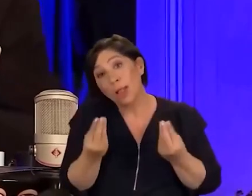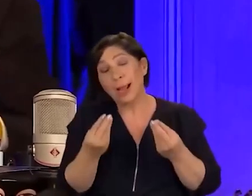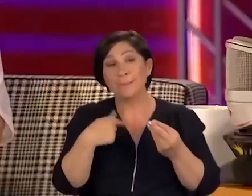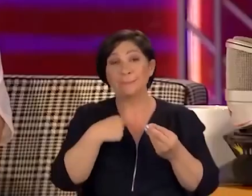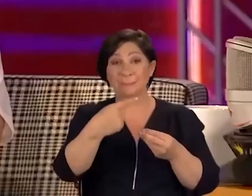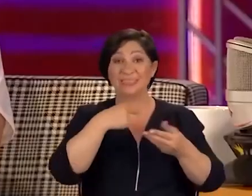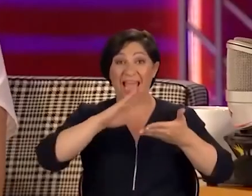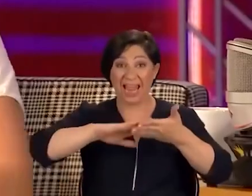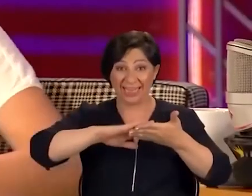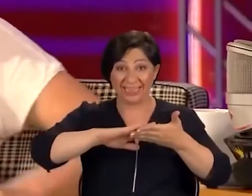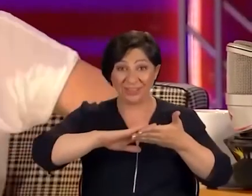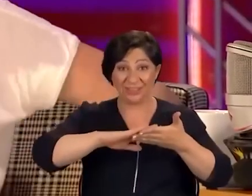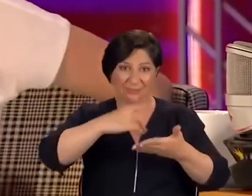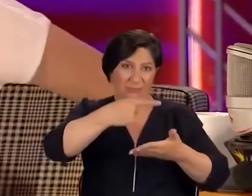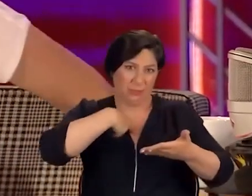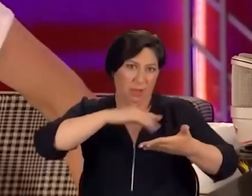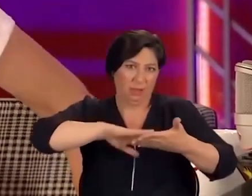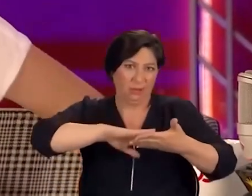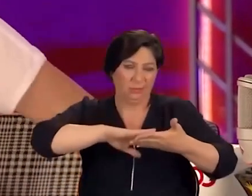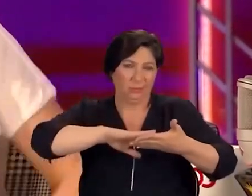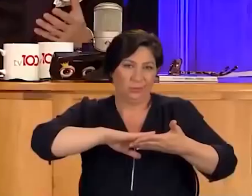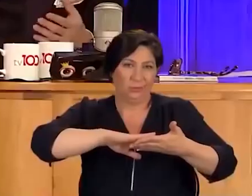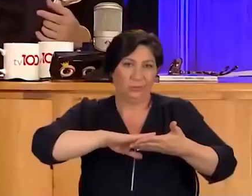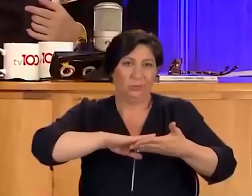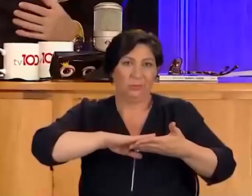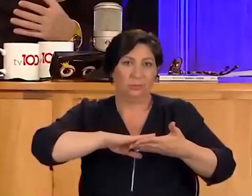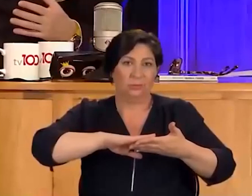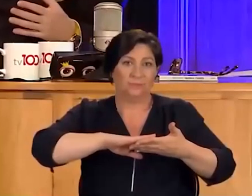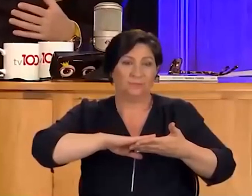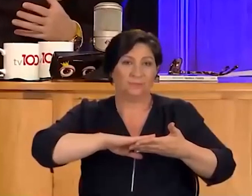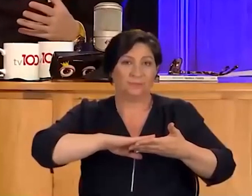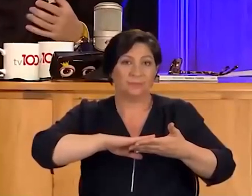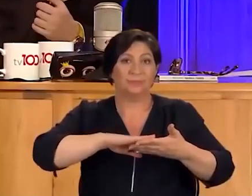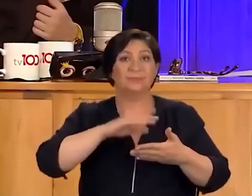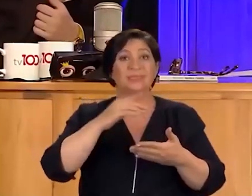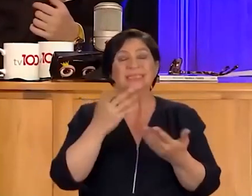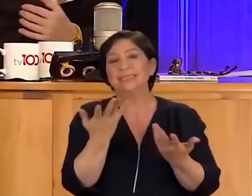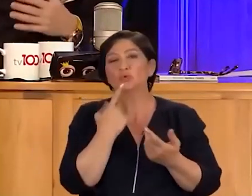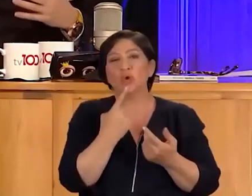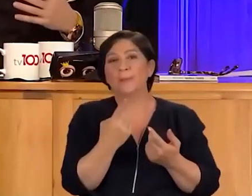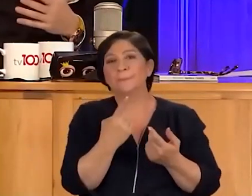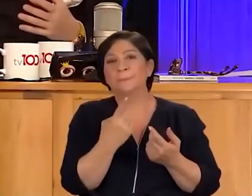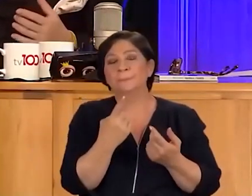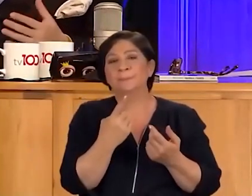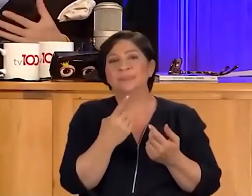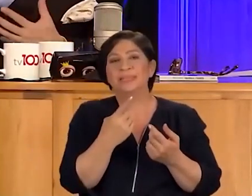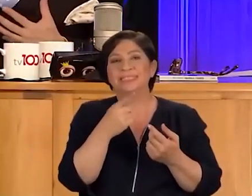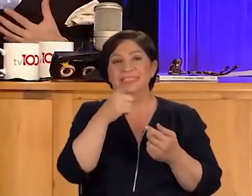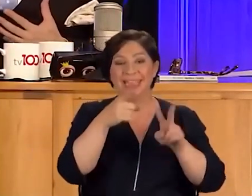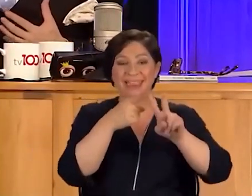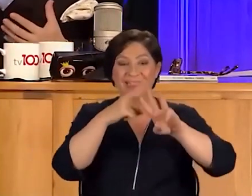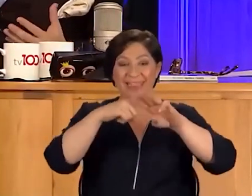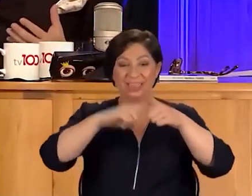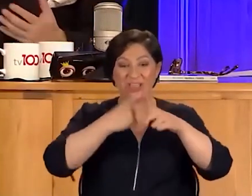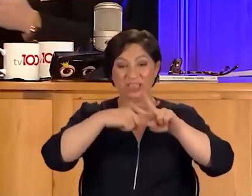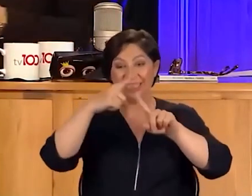bir arkadaşken, evet, biz bir arkadaşken biz seninle nasıl söyleyeyim? Sen Necat'ın